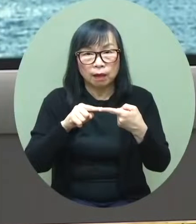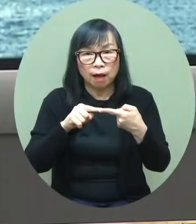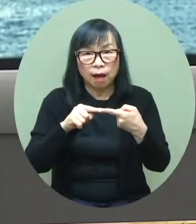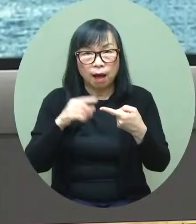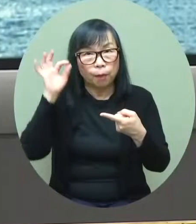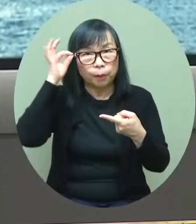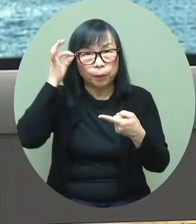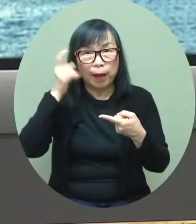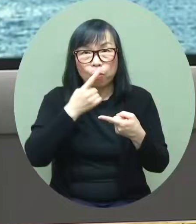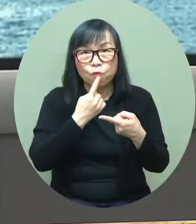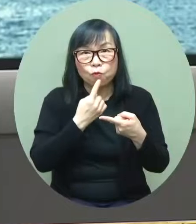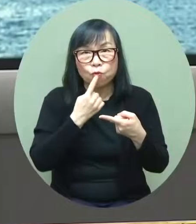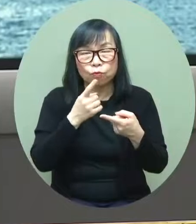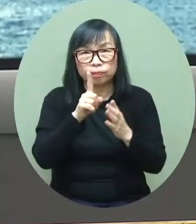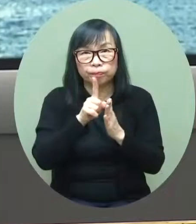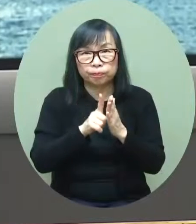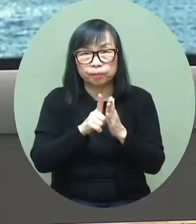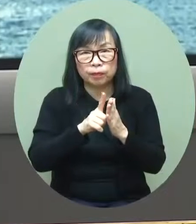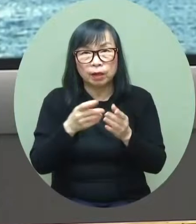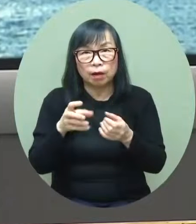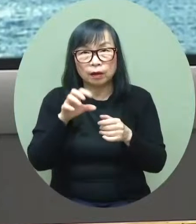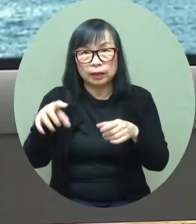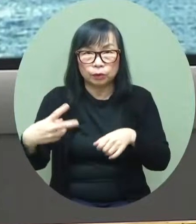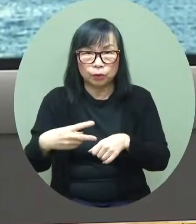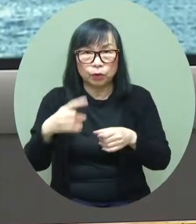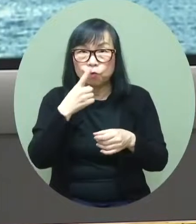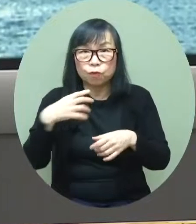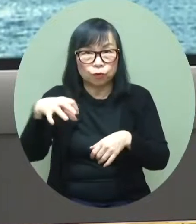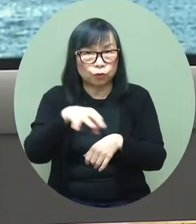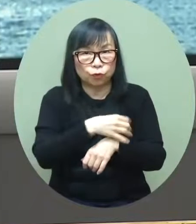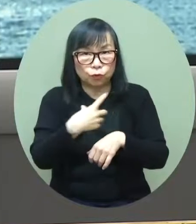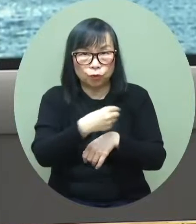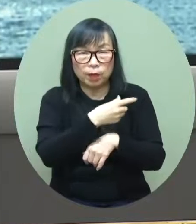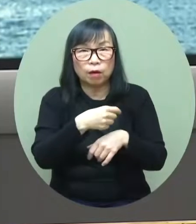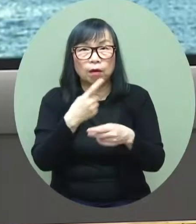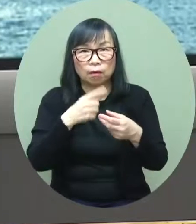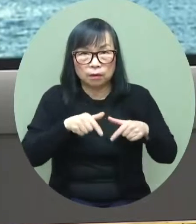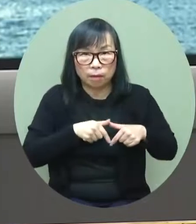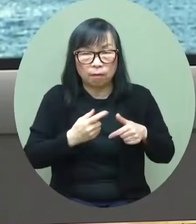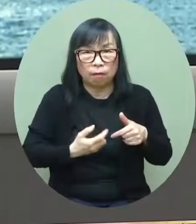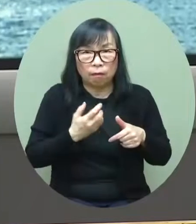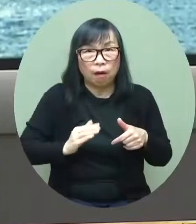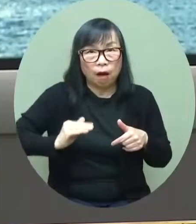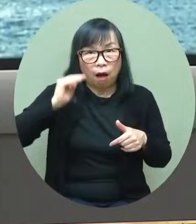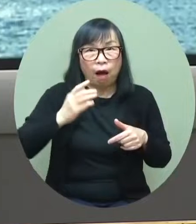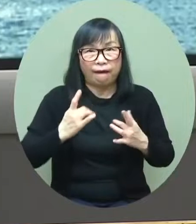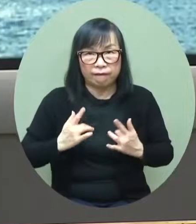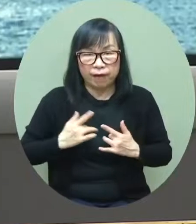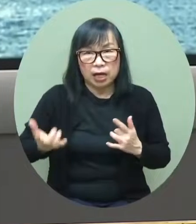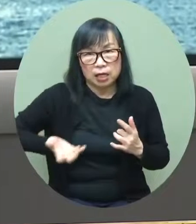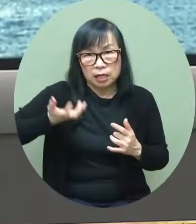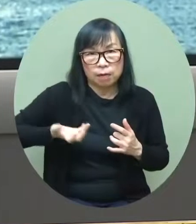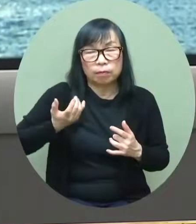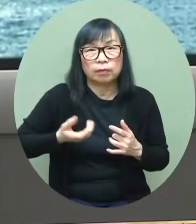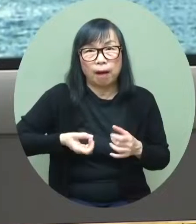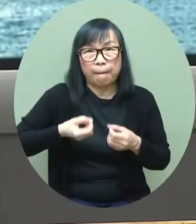血啦，佢個血色素跌啦，咁我哋都輸血俾佢。佢個心臟酵素有高，亦都有發現佢有肺炎嘅情況，我哋